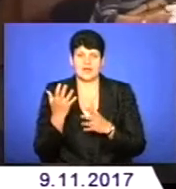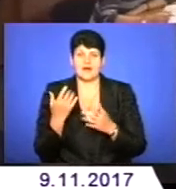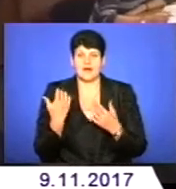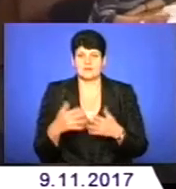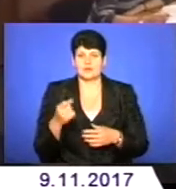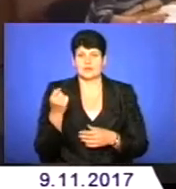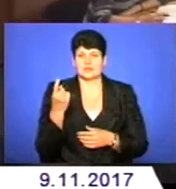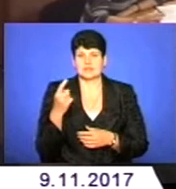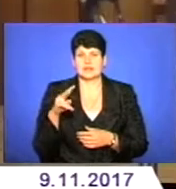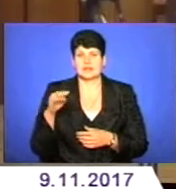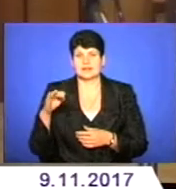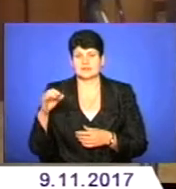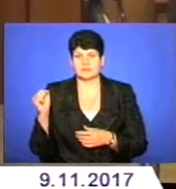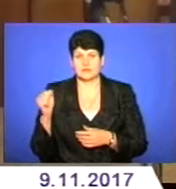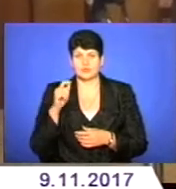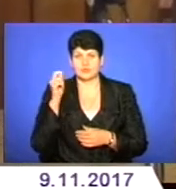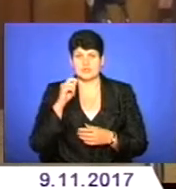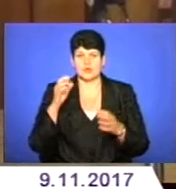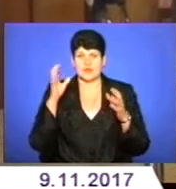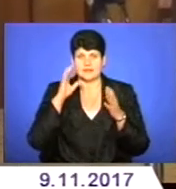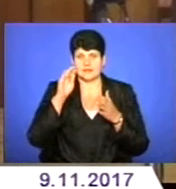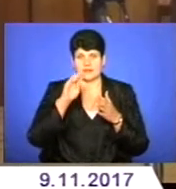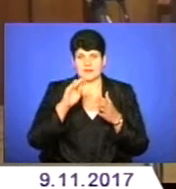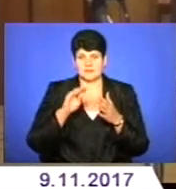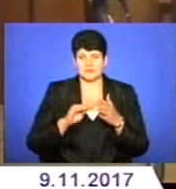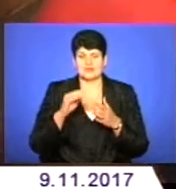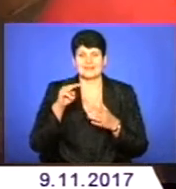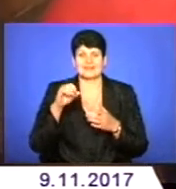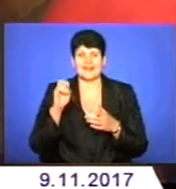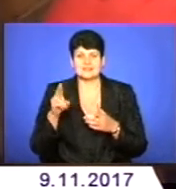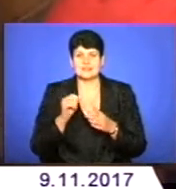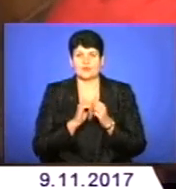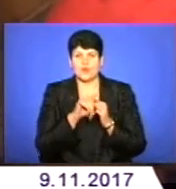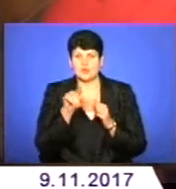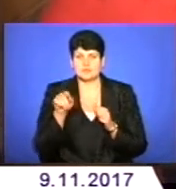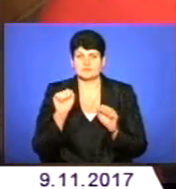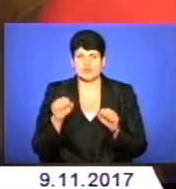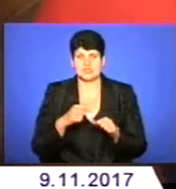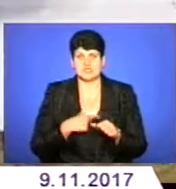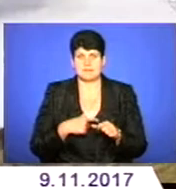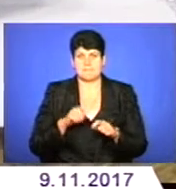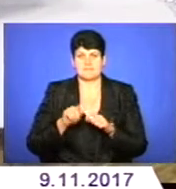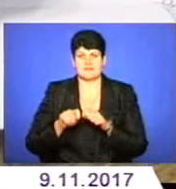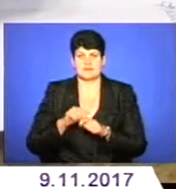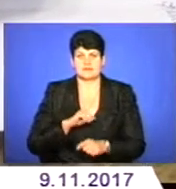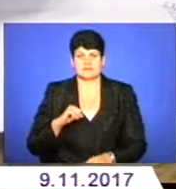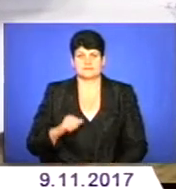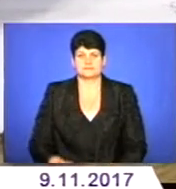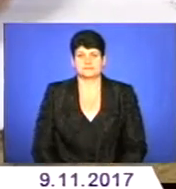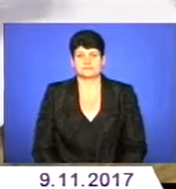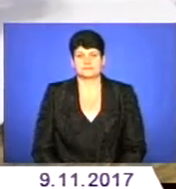листопада на сайті Українського радіо опублікують текст радіодиктанту і кожен зможе себе перевірити. Марта Журавель, Андрій Бодак, Вісті ТТВ.